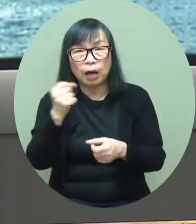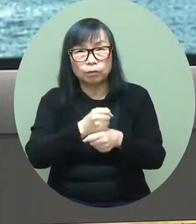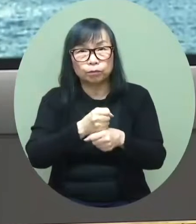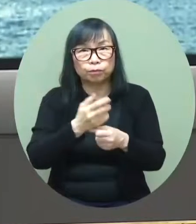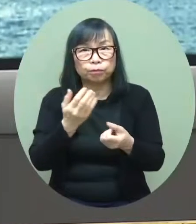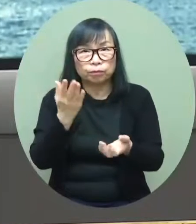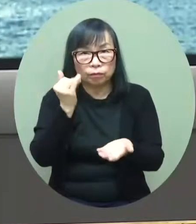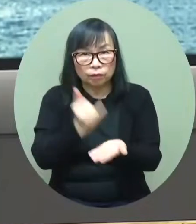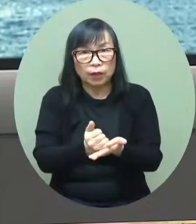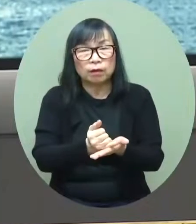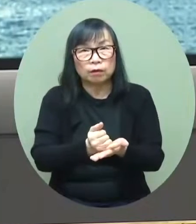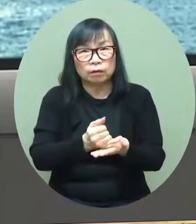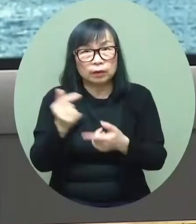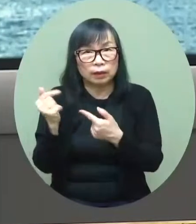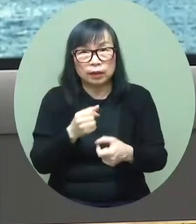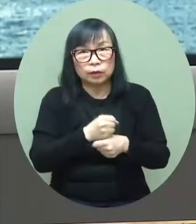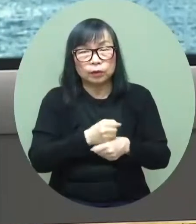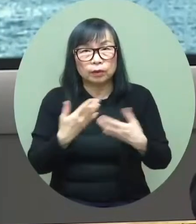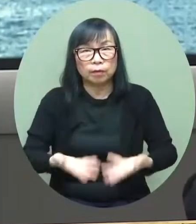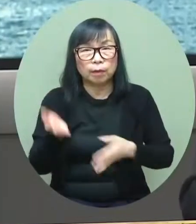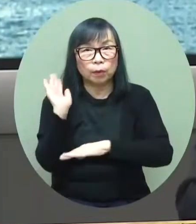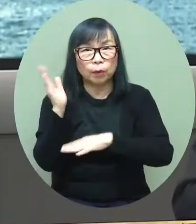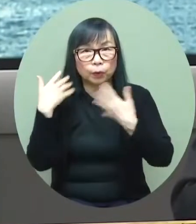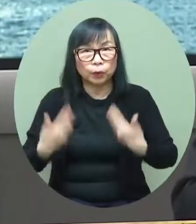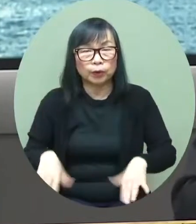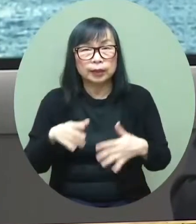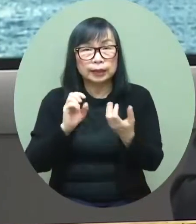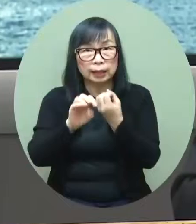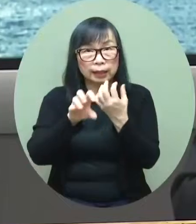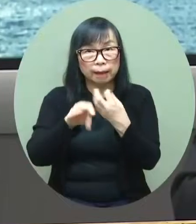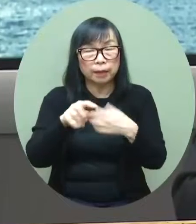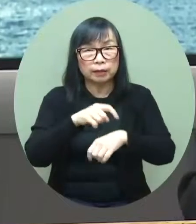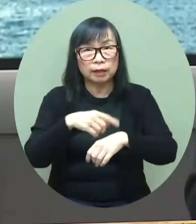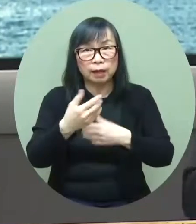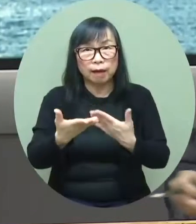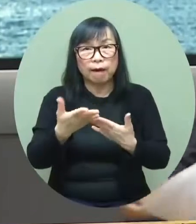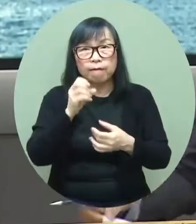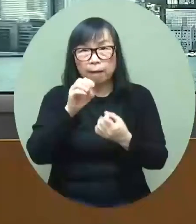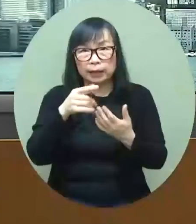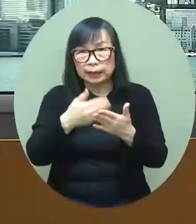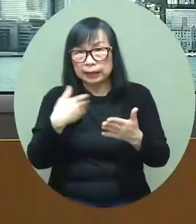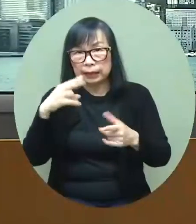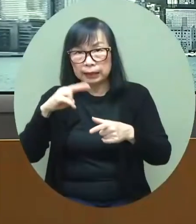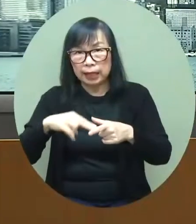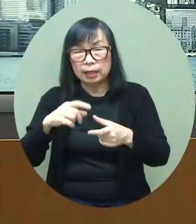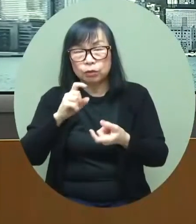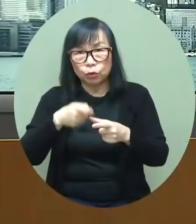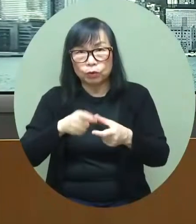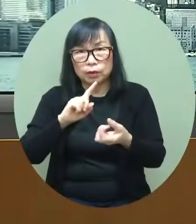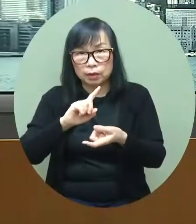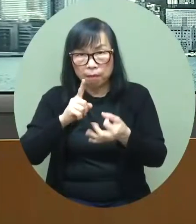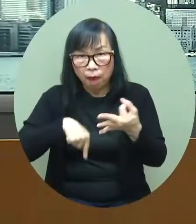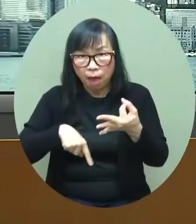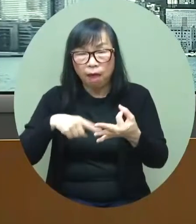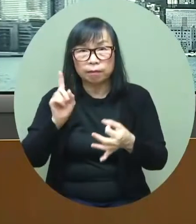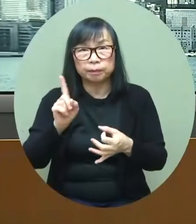經返回咗工作崗位。今日我嘅報告係咁多。 而係提問時間，咁麻煩大家喺發問前先介紹你代表嘅機構。